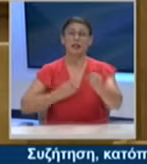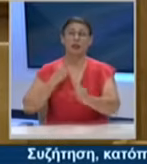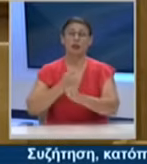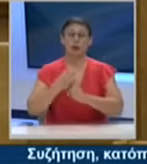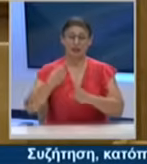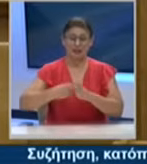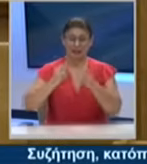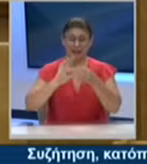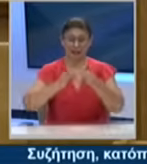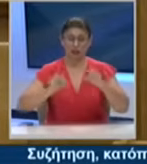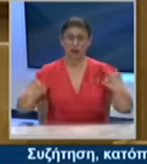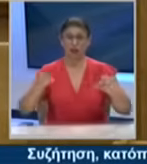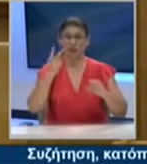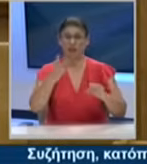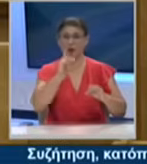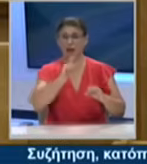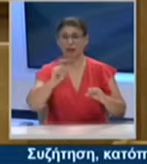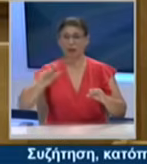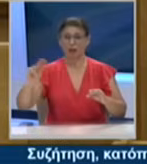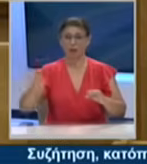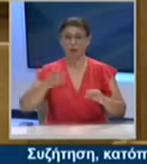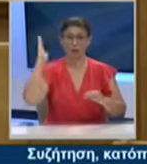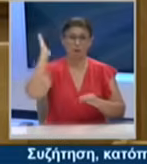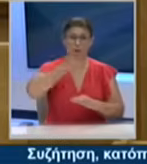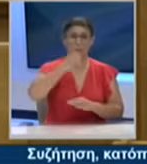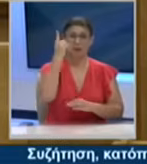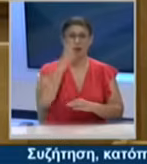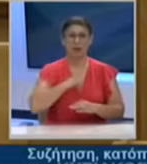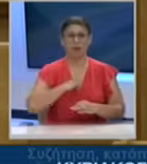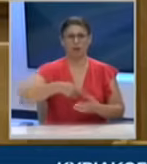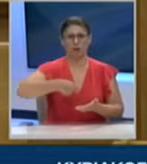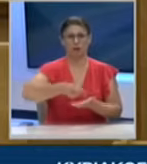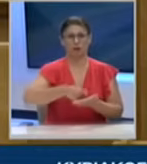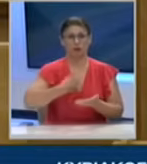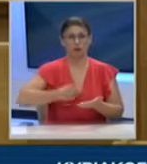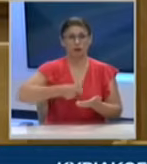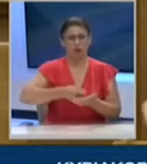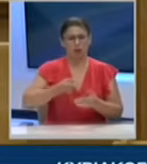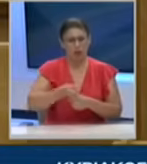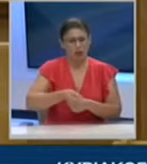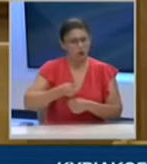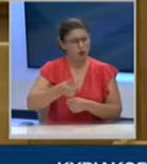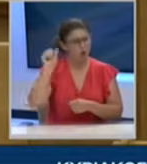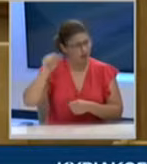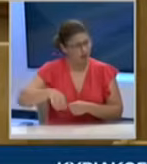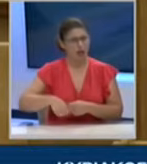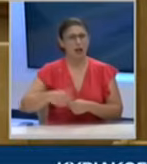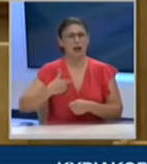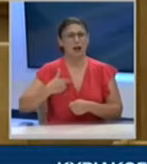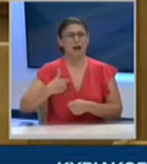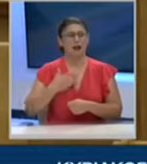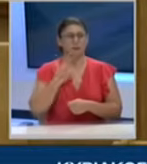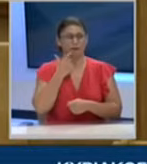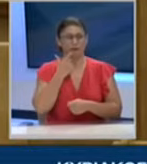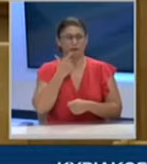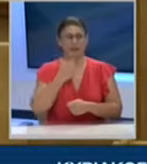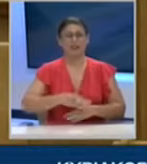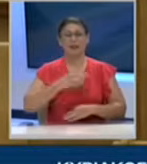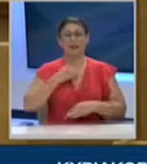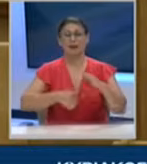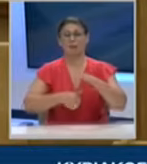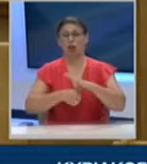στην ελληνική ιστορία, 2 εκατομμύρια πρόστιμο να πληρώνει ένας άνθρωπος. Και το πληρώνω λίγο-λίγο, ναι. Έβαλα, κύριε πρόεδρε της